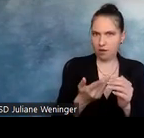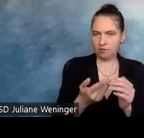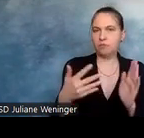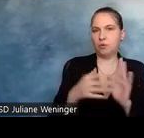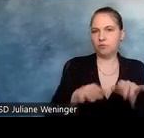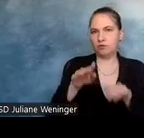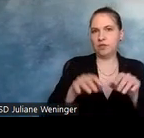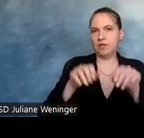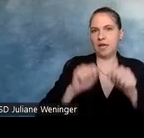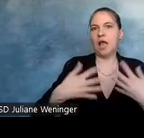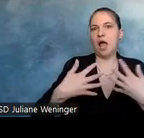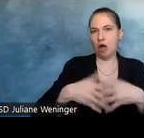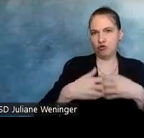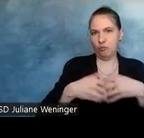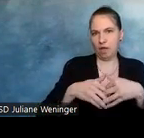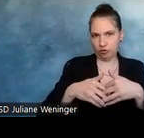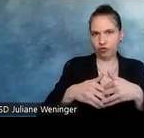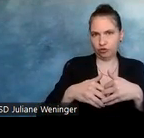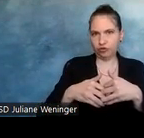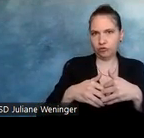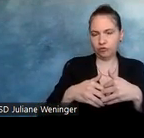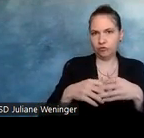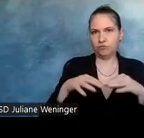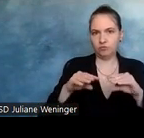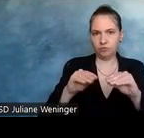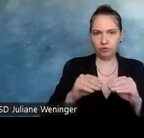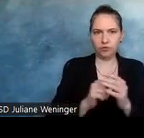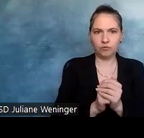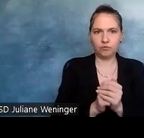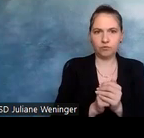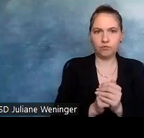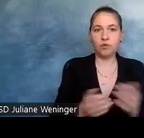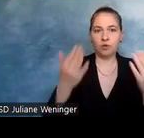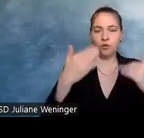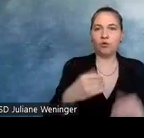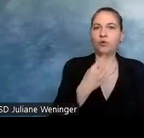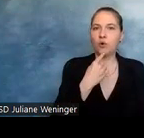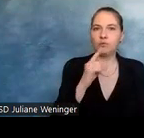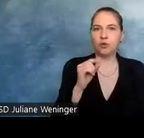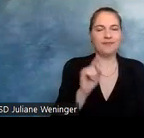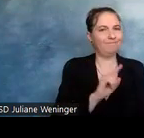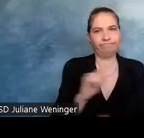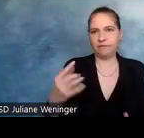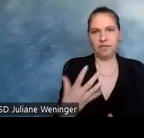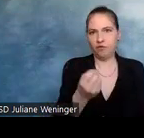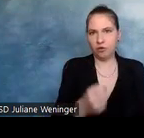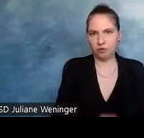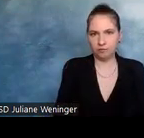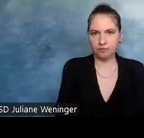Tools. Das schauen wir uns dann auch nochmal an. Und die roten Punkte, die sind nicht abgedeckt. Und wenn man mal